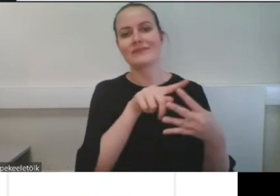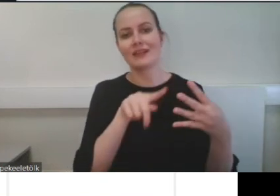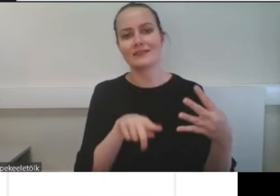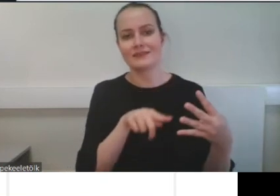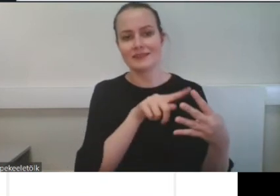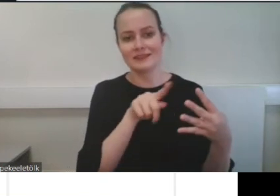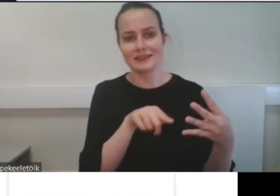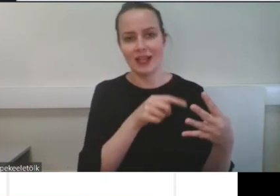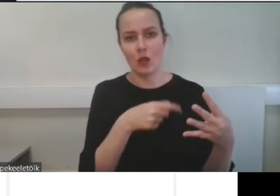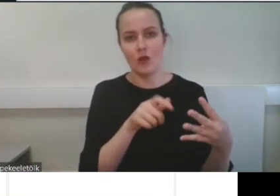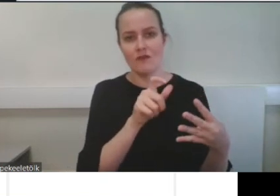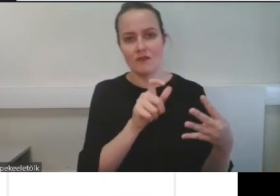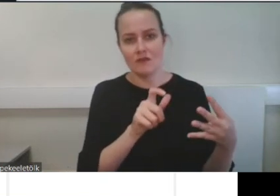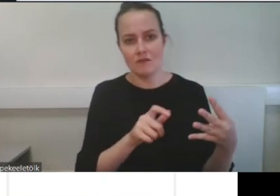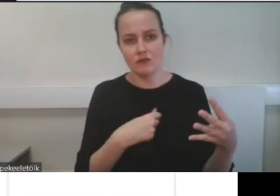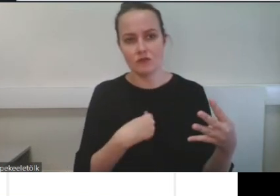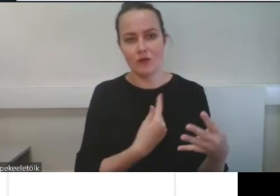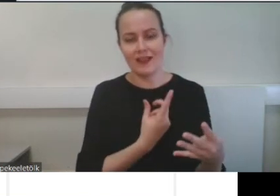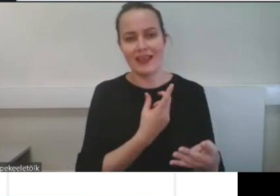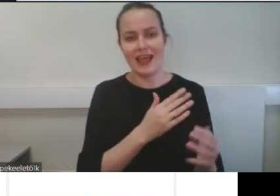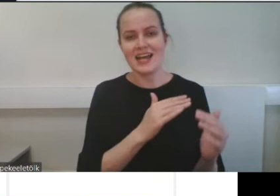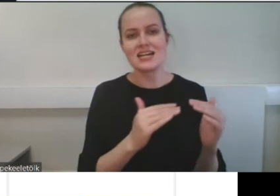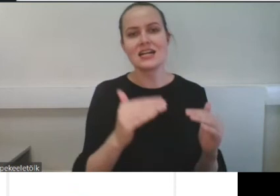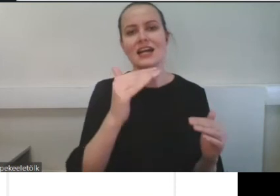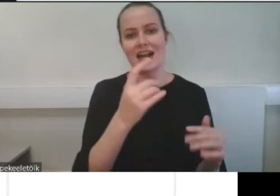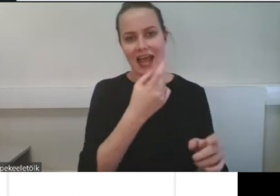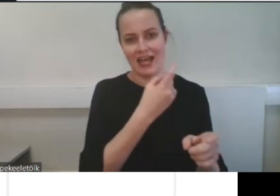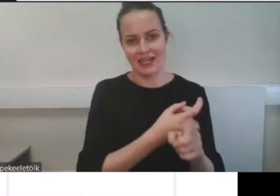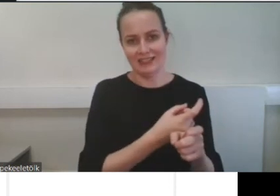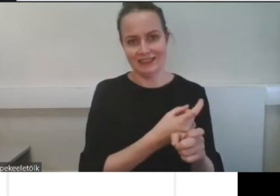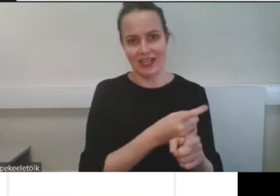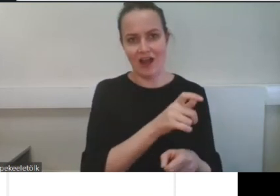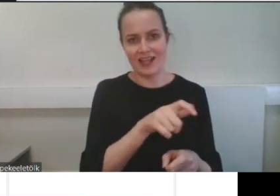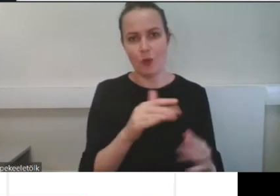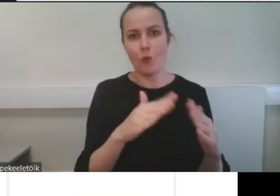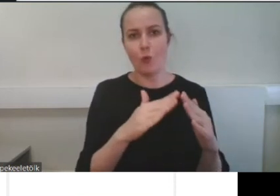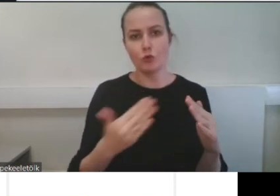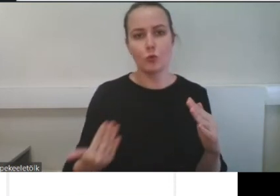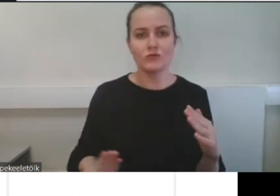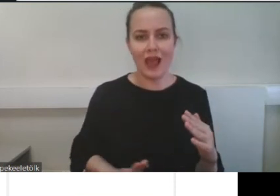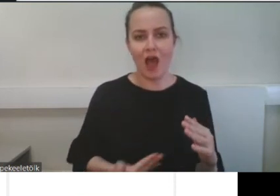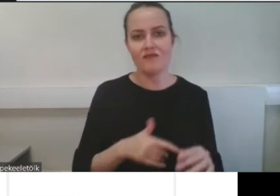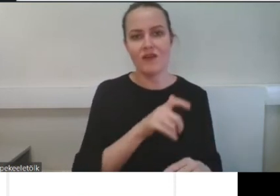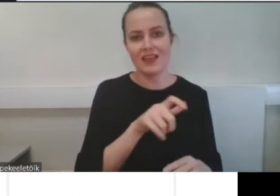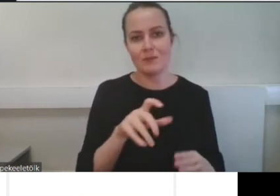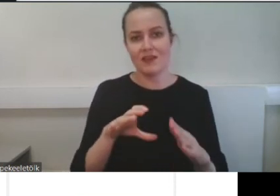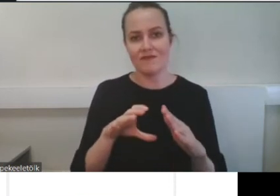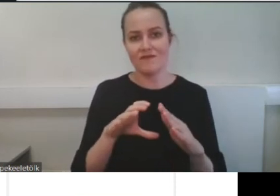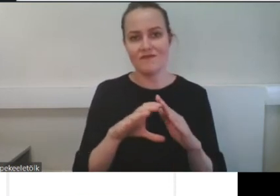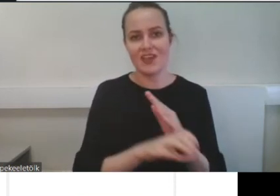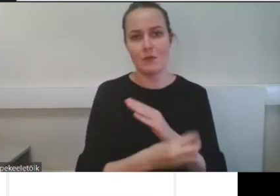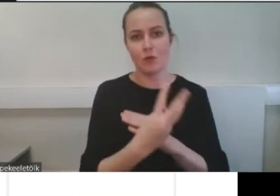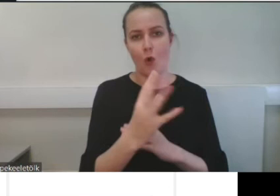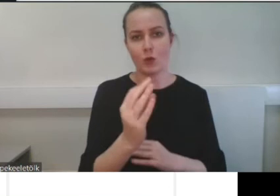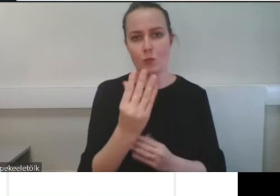slaidide metoodikas ei nagu välja lugeda, ei seostata alati nagu terviseprobleemiga. Et